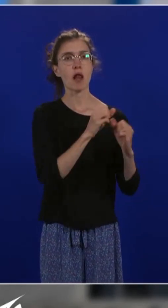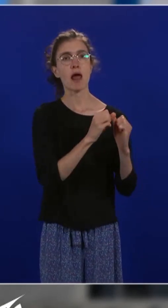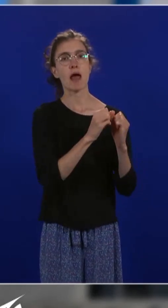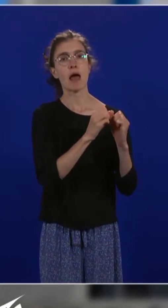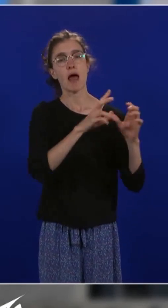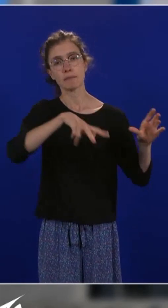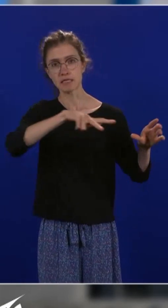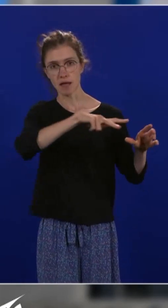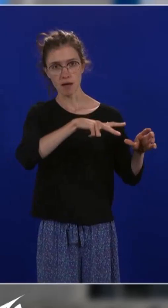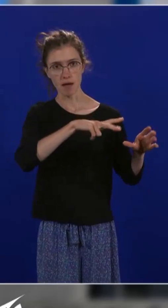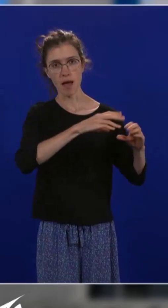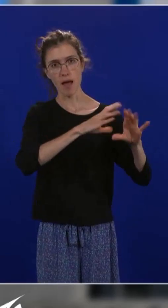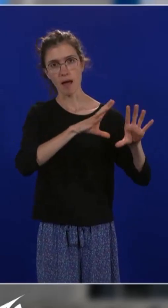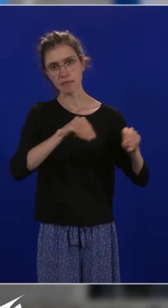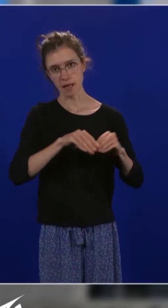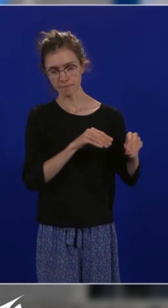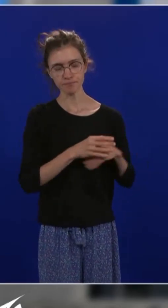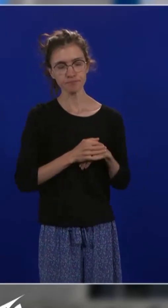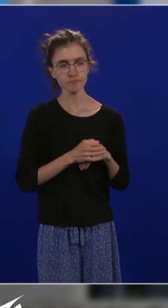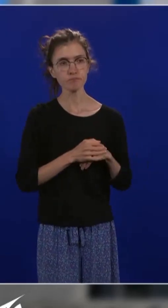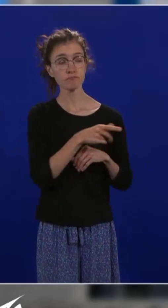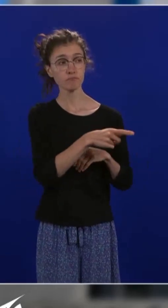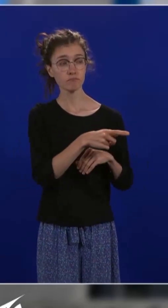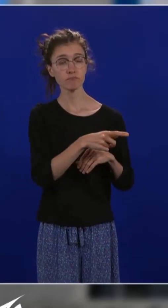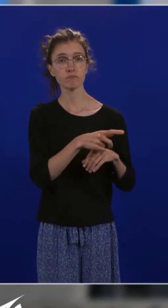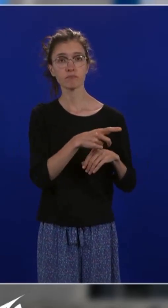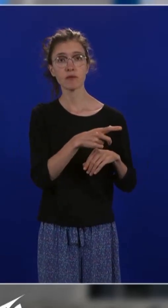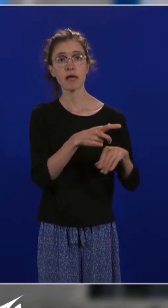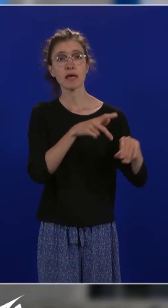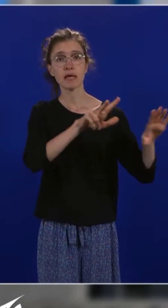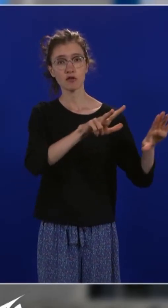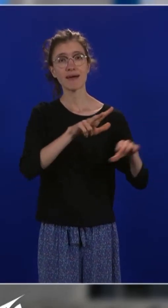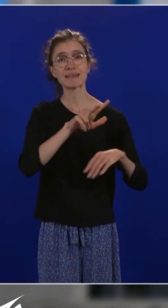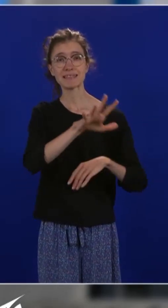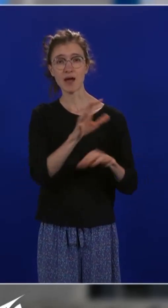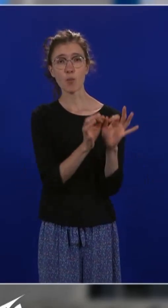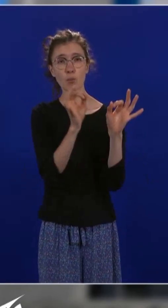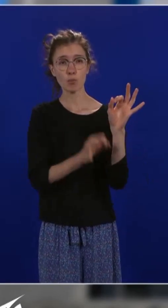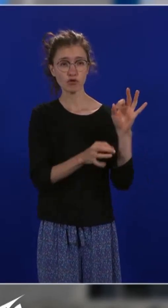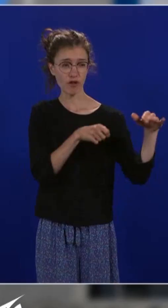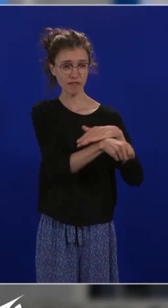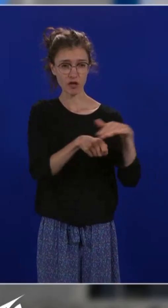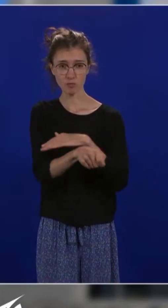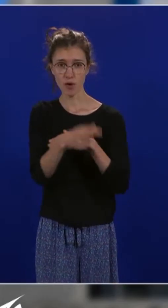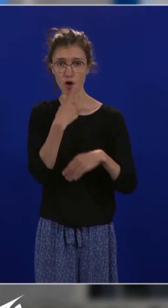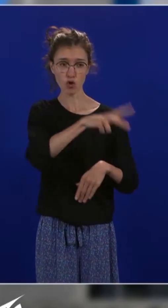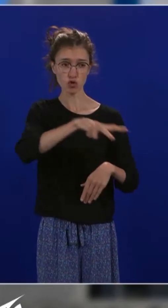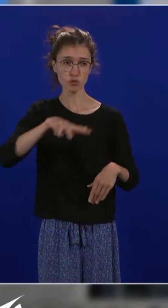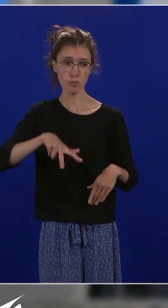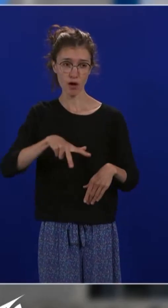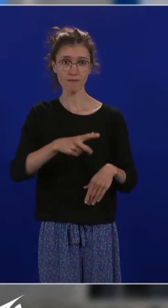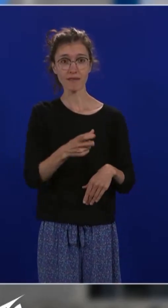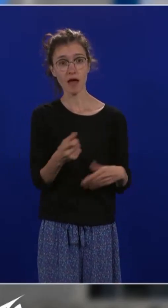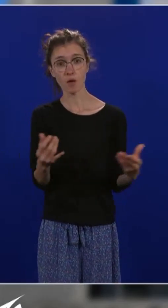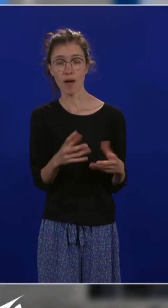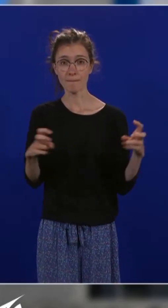99,5% de leur financement provient des loyers et ils sont 22% moins chers que les autres